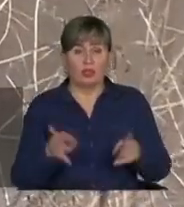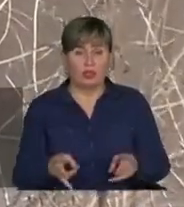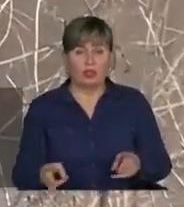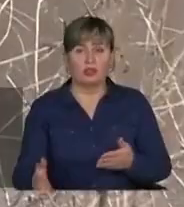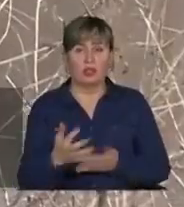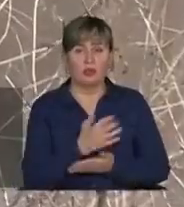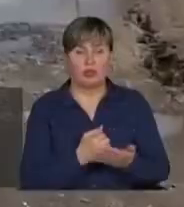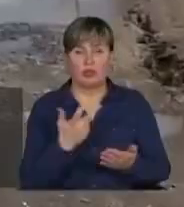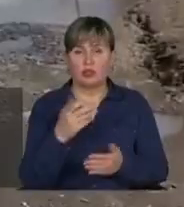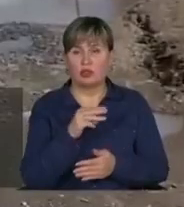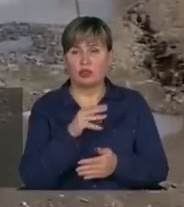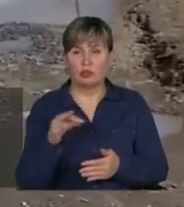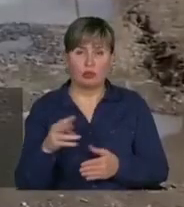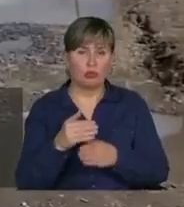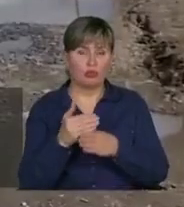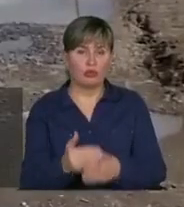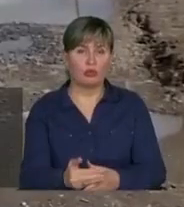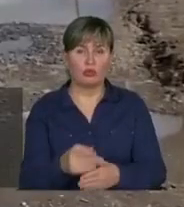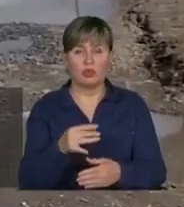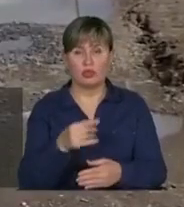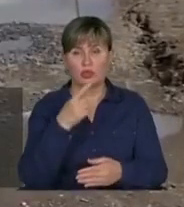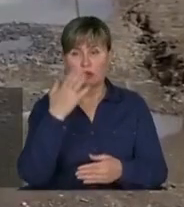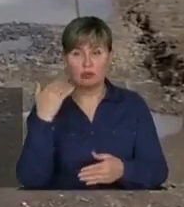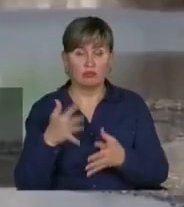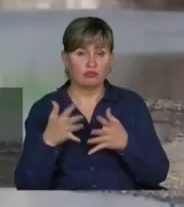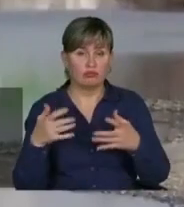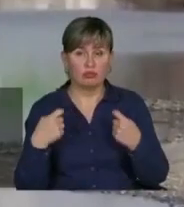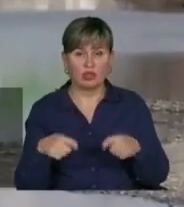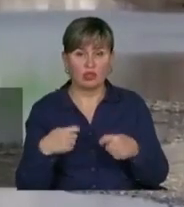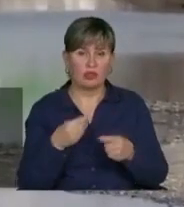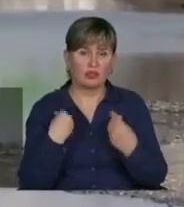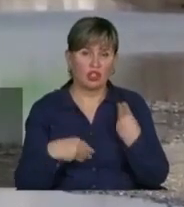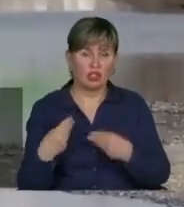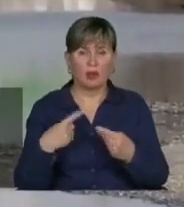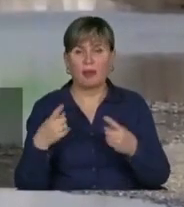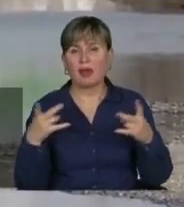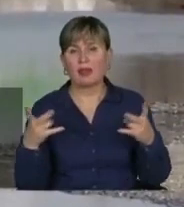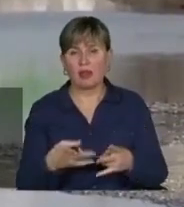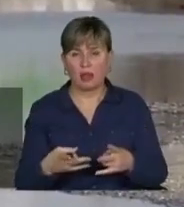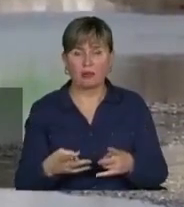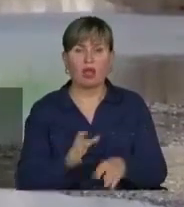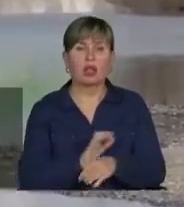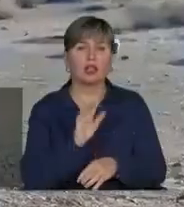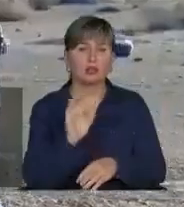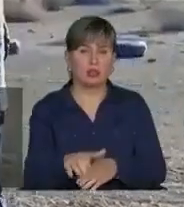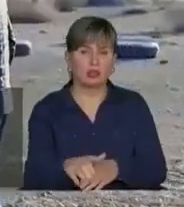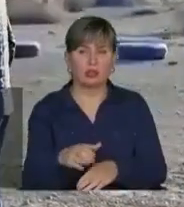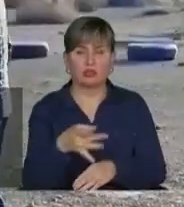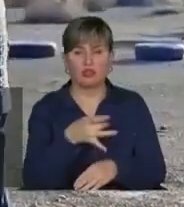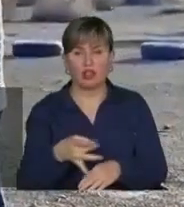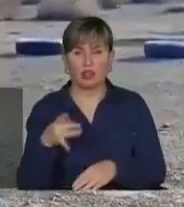собрали 300 тонн гуманитарной помощи. Накануне большую партию продовольствия и вещей первой необходимости отправили в Иргизский